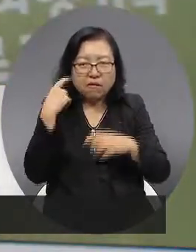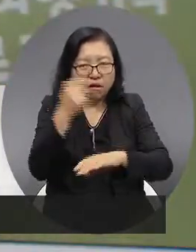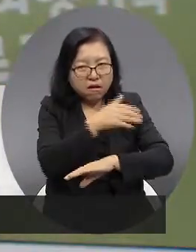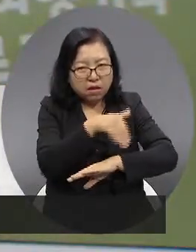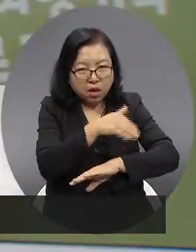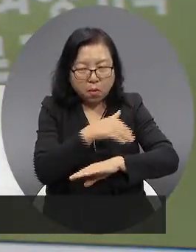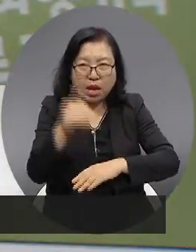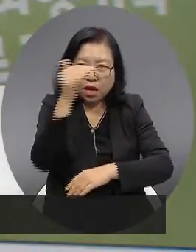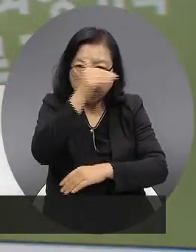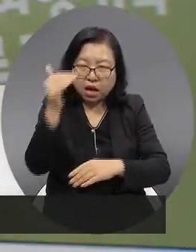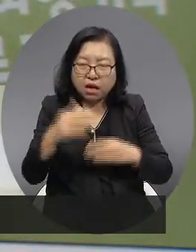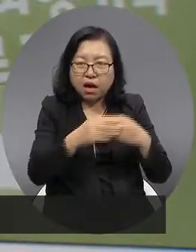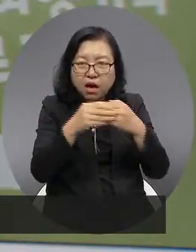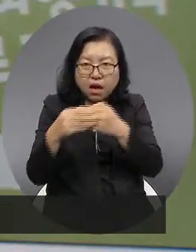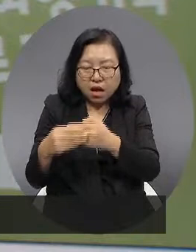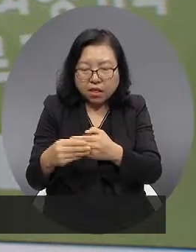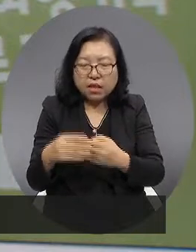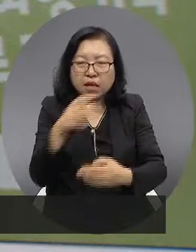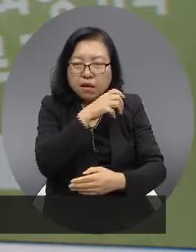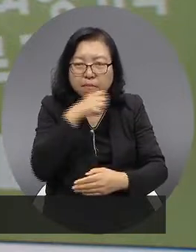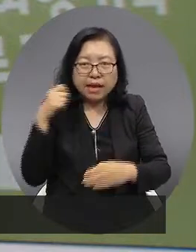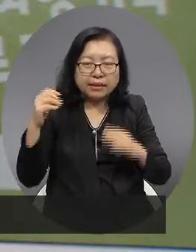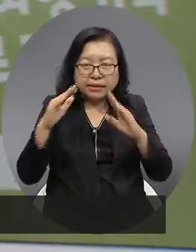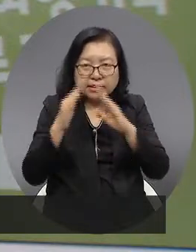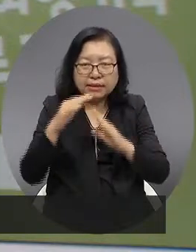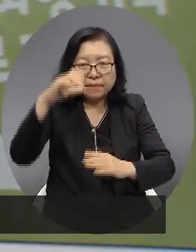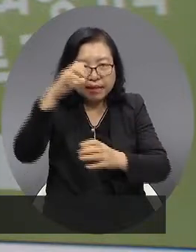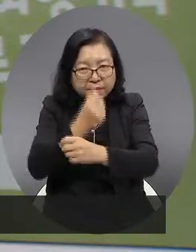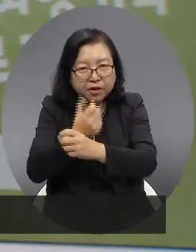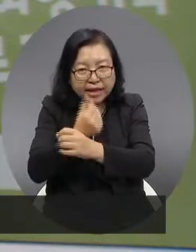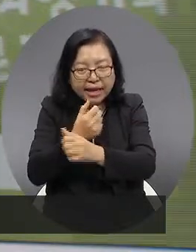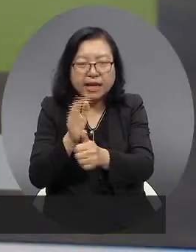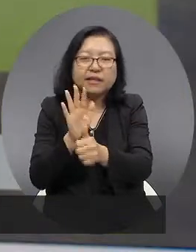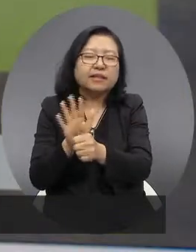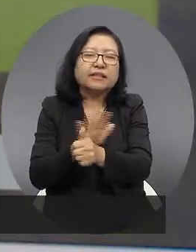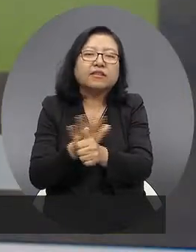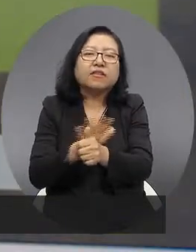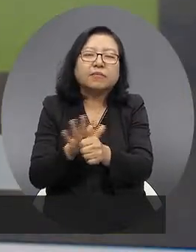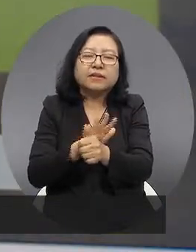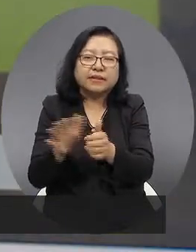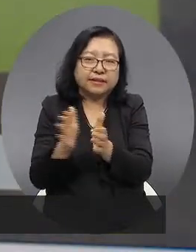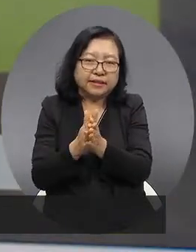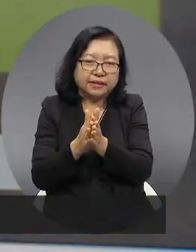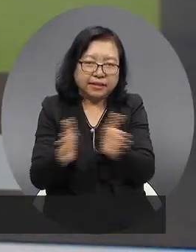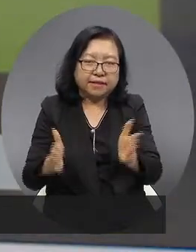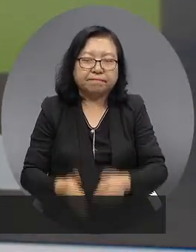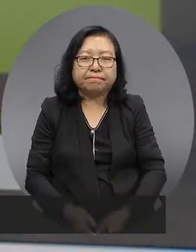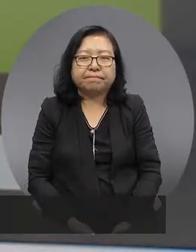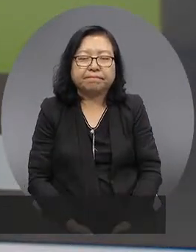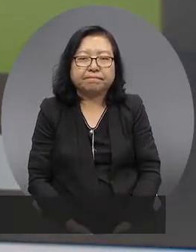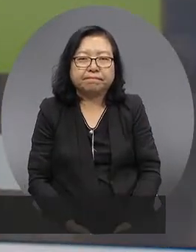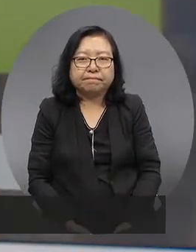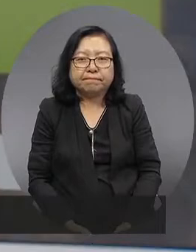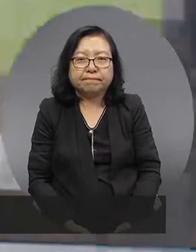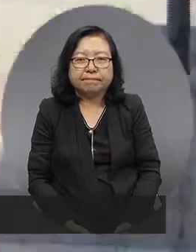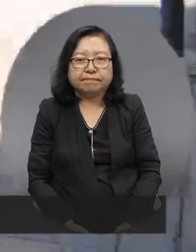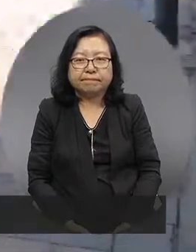숙박 예약까지 지원하는 서비스를 청주시가 시작했습니다. 김영일 기자가 소개합니다.